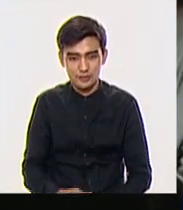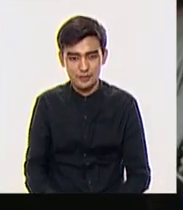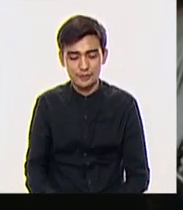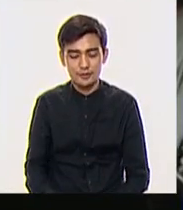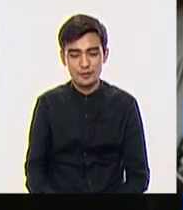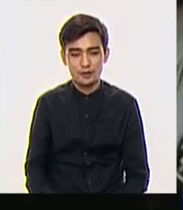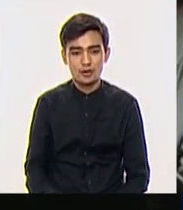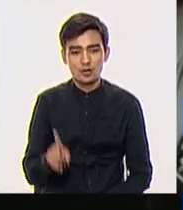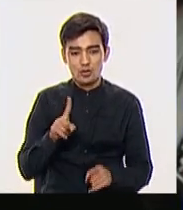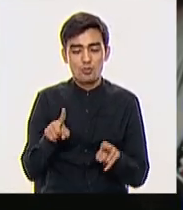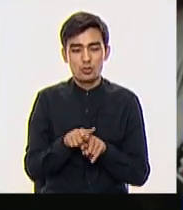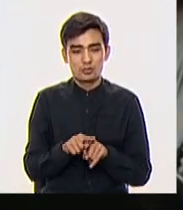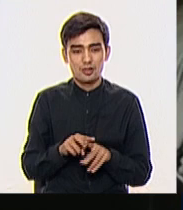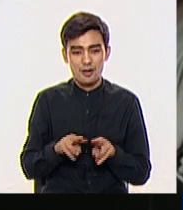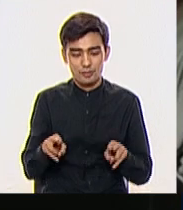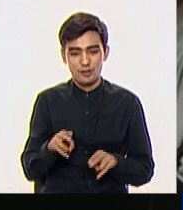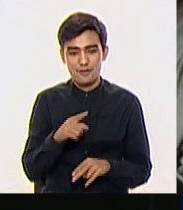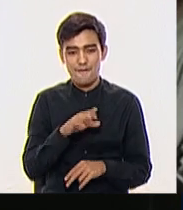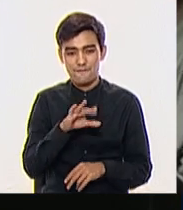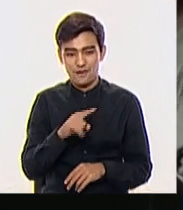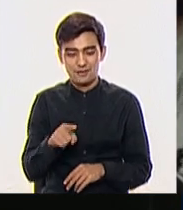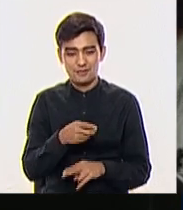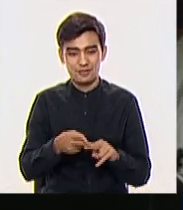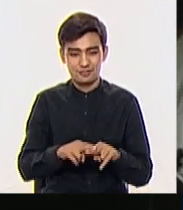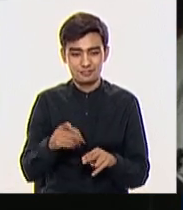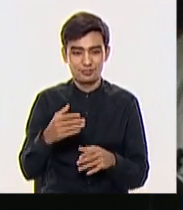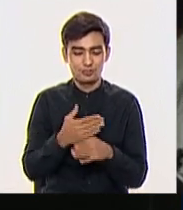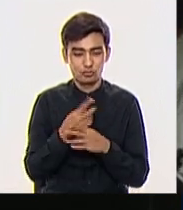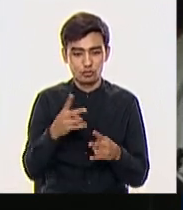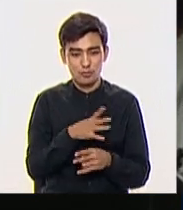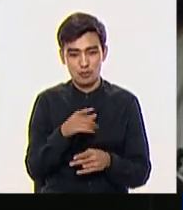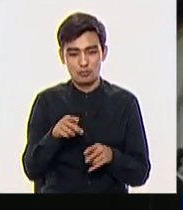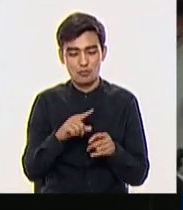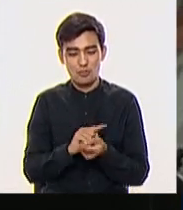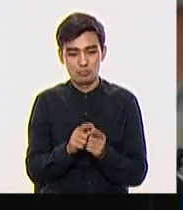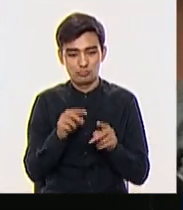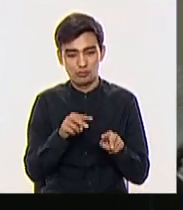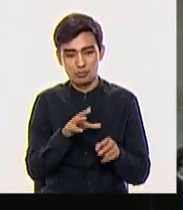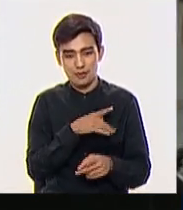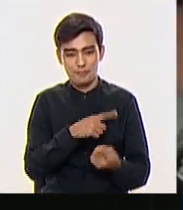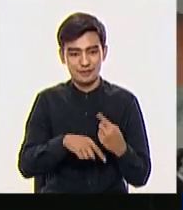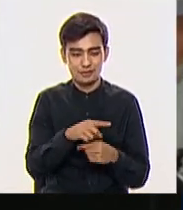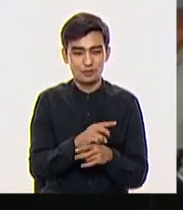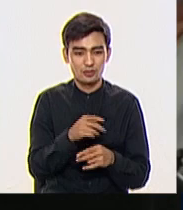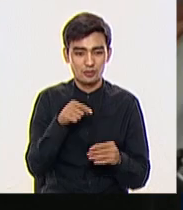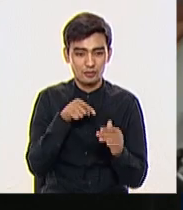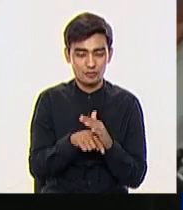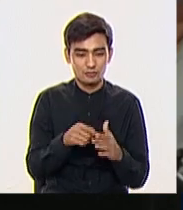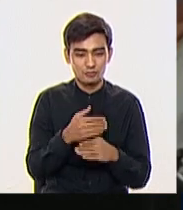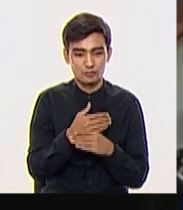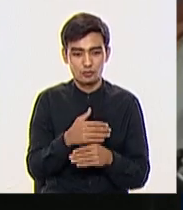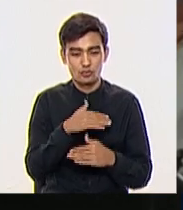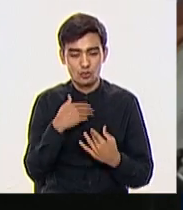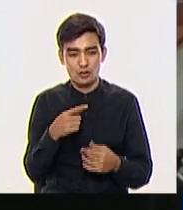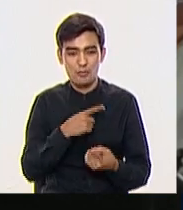так, что вы сейчас заняли позицию посторонних наблюдателей. То есть вы к этому предприятию никакого отношения не имеете.